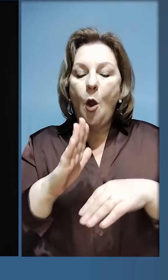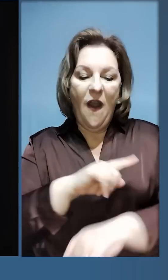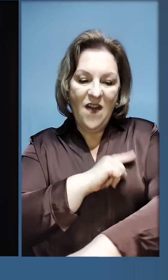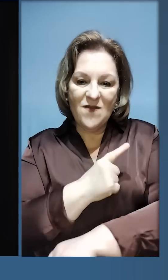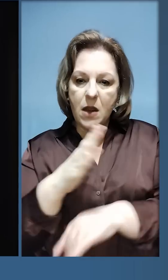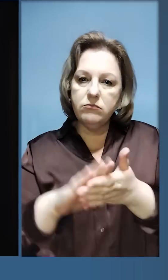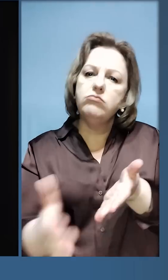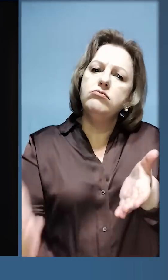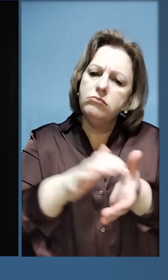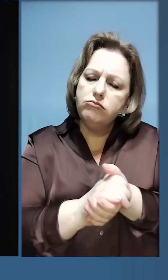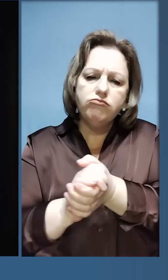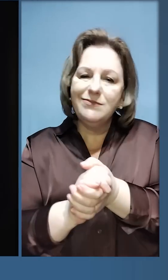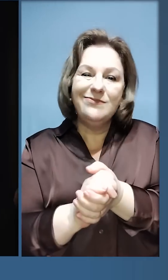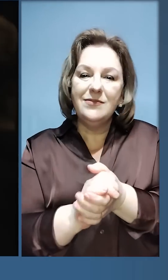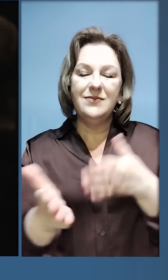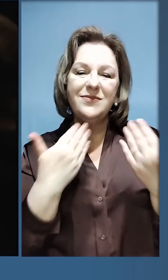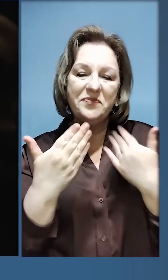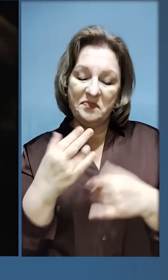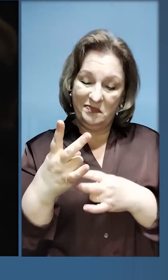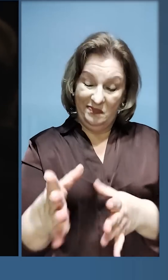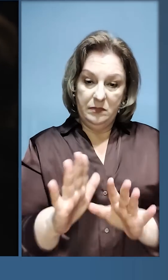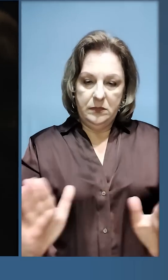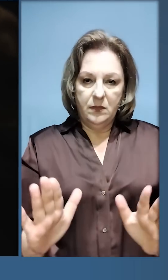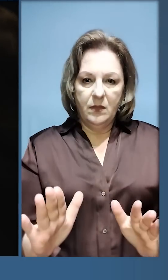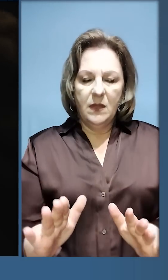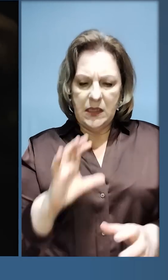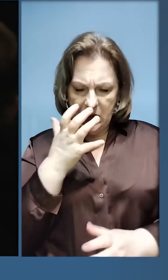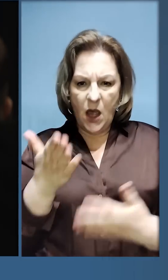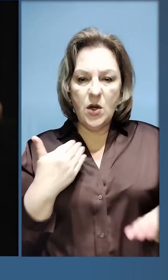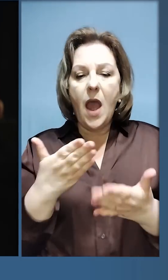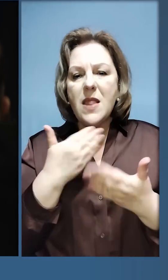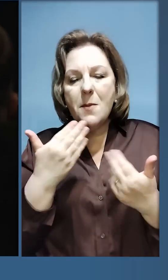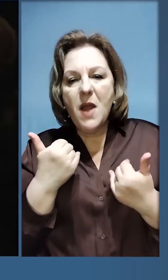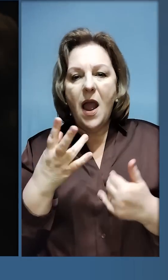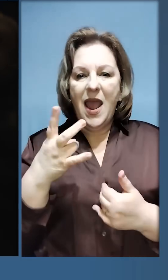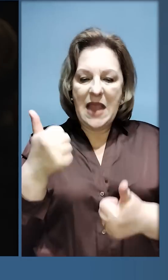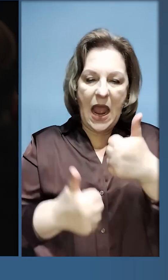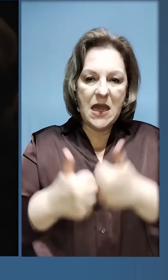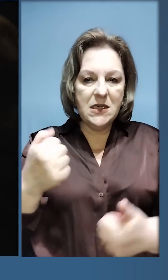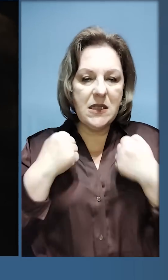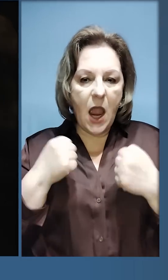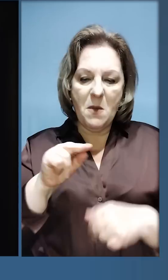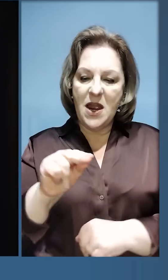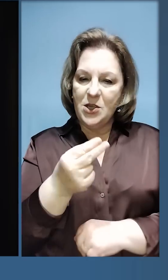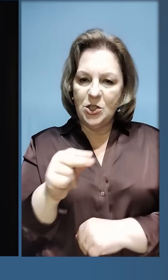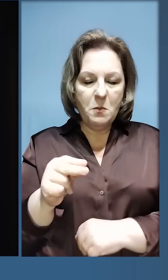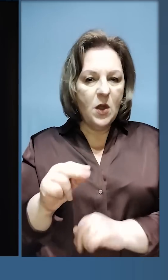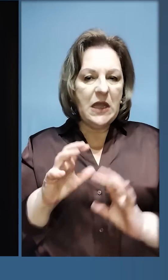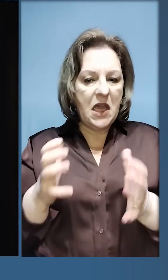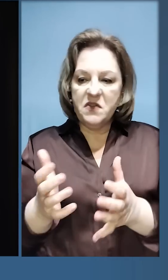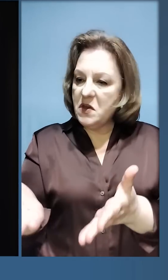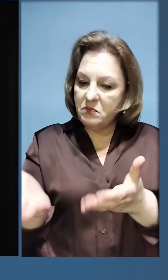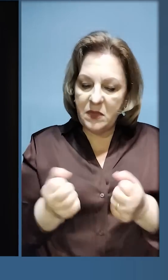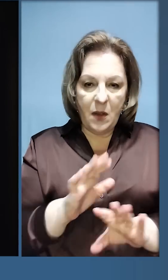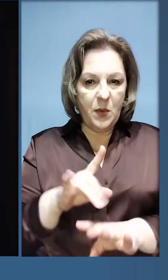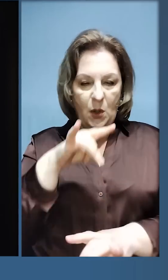Я не про фізичні, я про серйозні речі. Немає на змаганнях, немає на